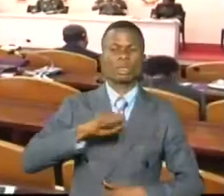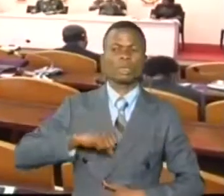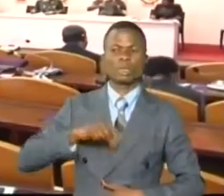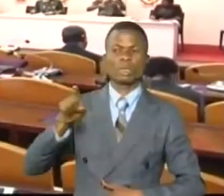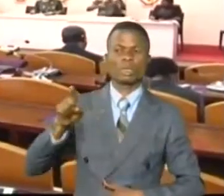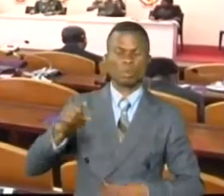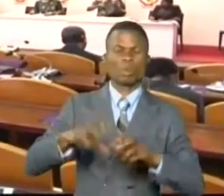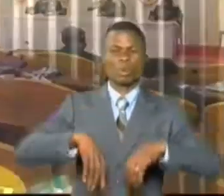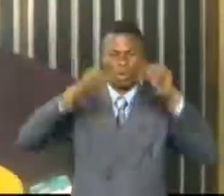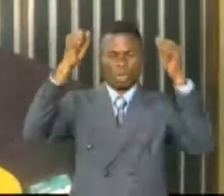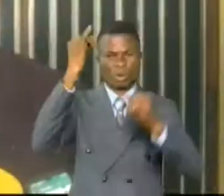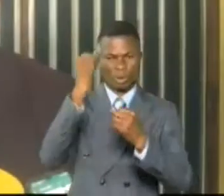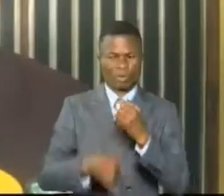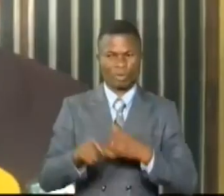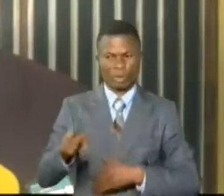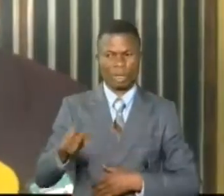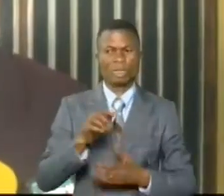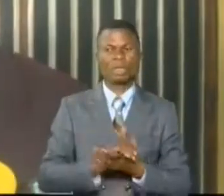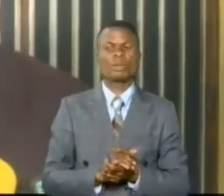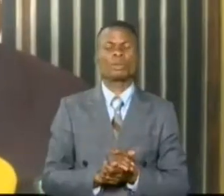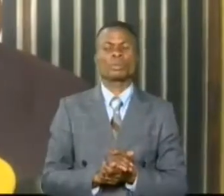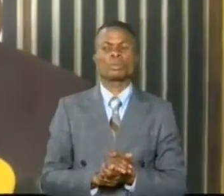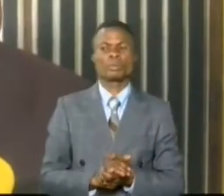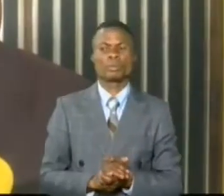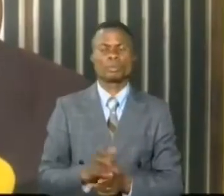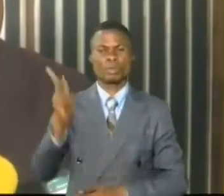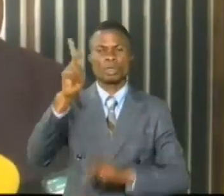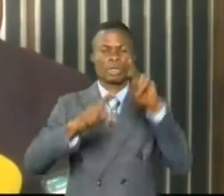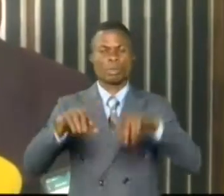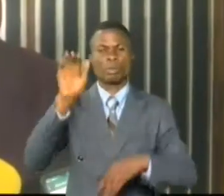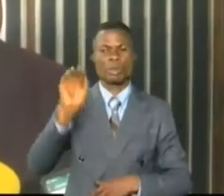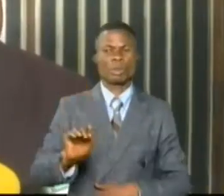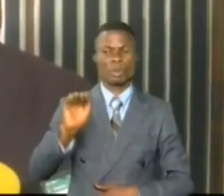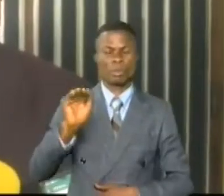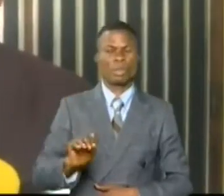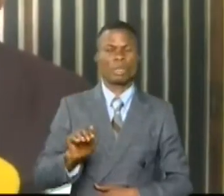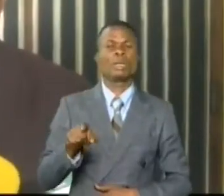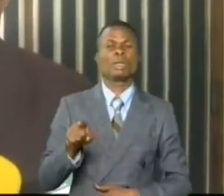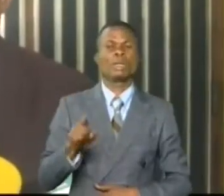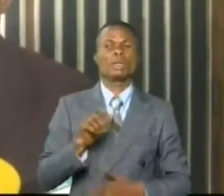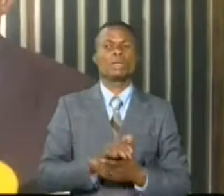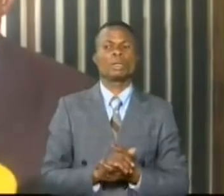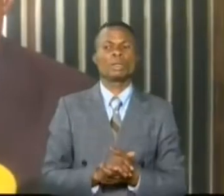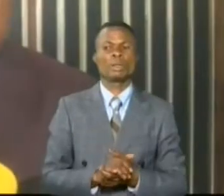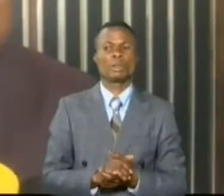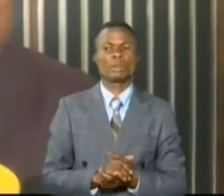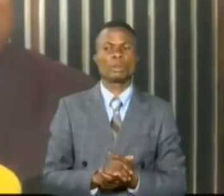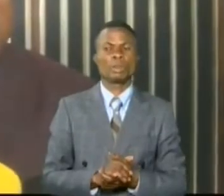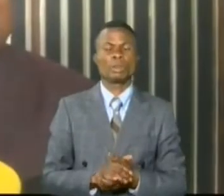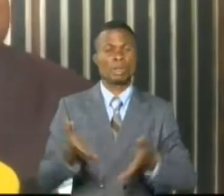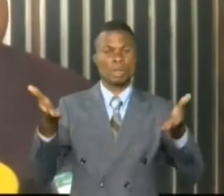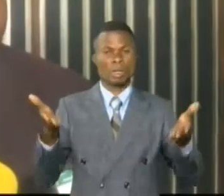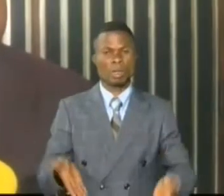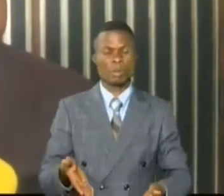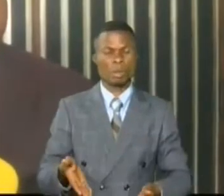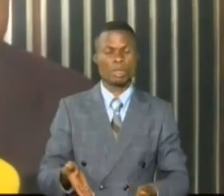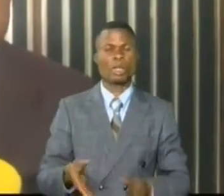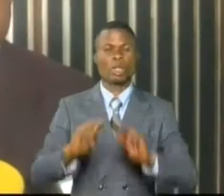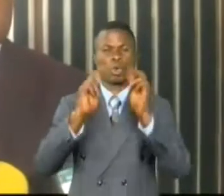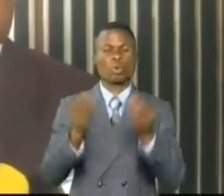pour adoption finale. Les peuples autochtones pygmées sont parmi les